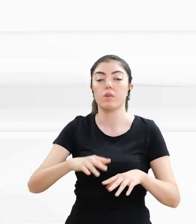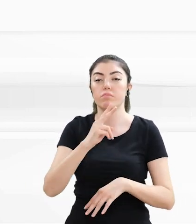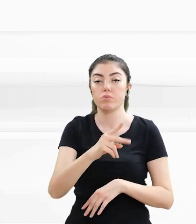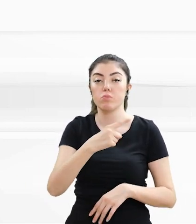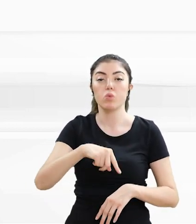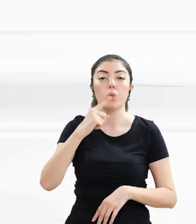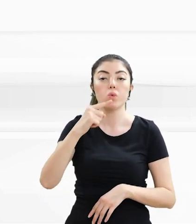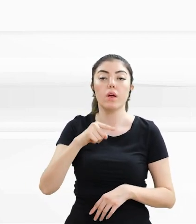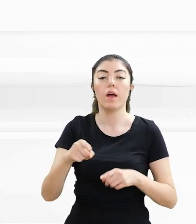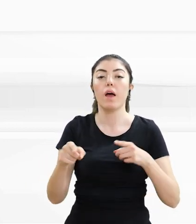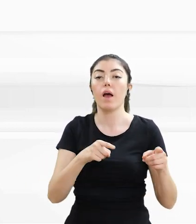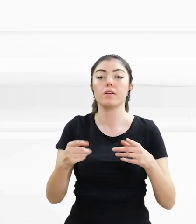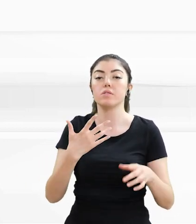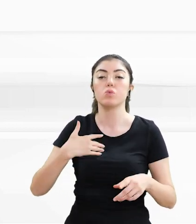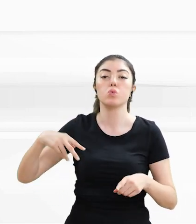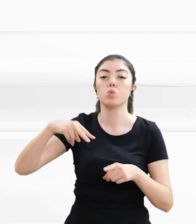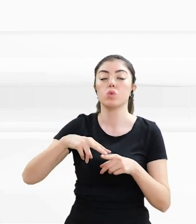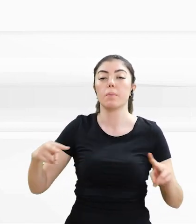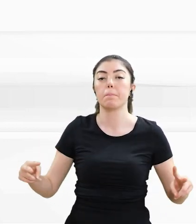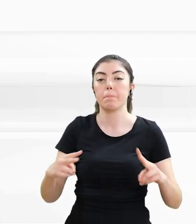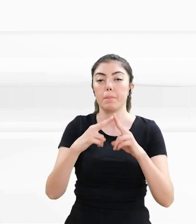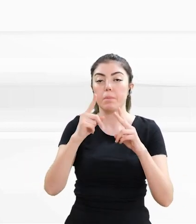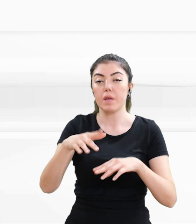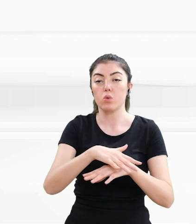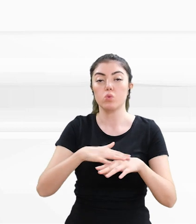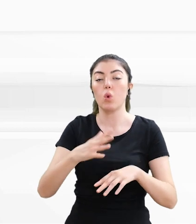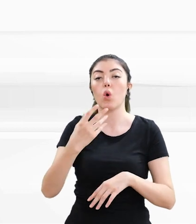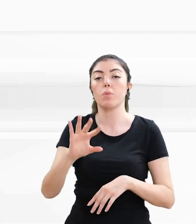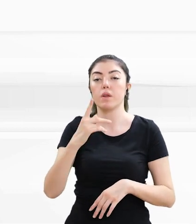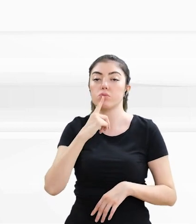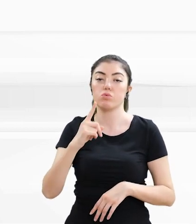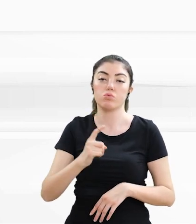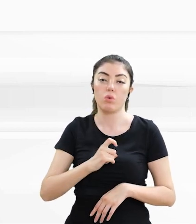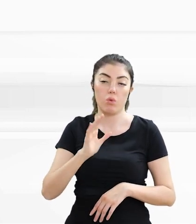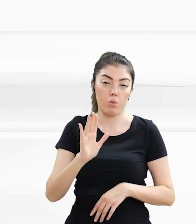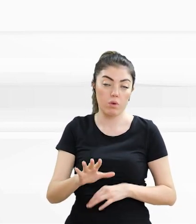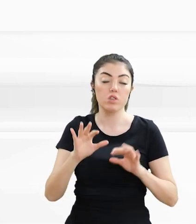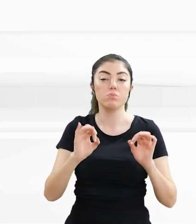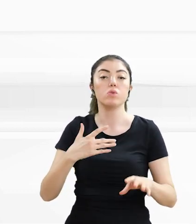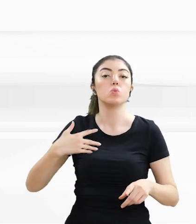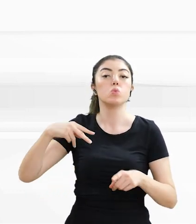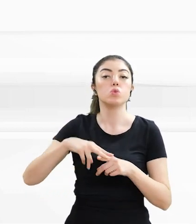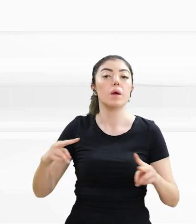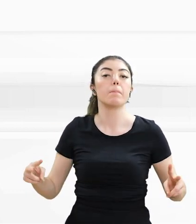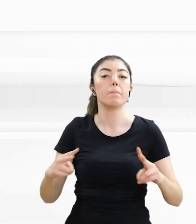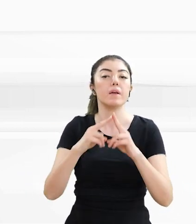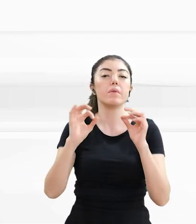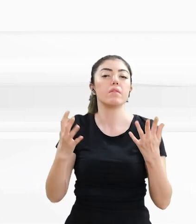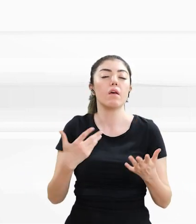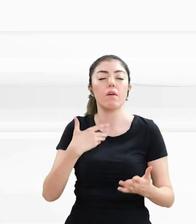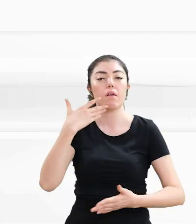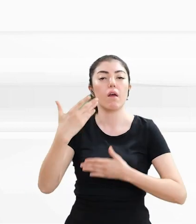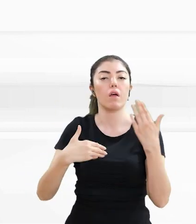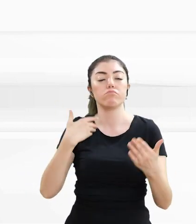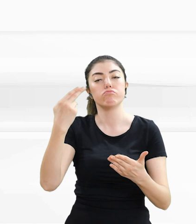yüzeyler dir Buna göre hangisi bu üçgen prizmanın bir yüzü olamaz diye bize sormuş şimdi üçgen dik prizma şu